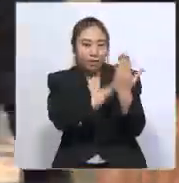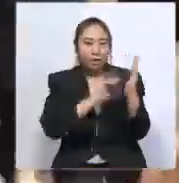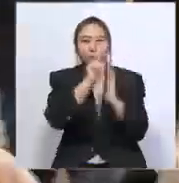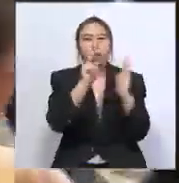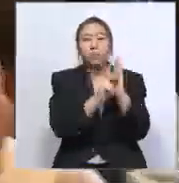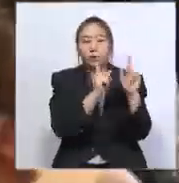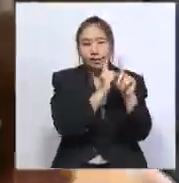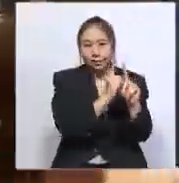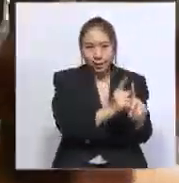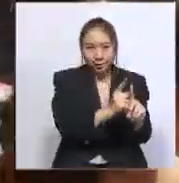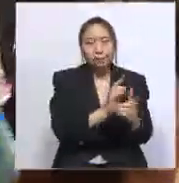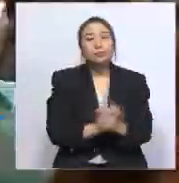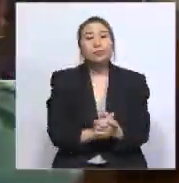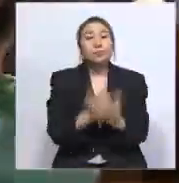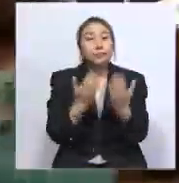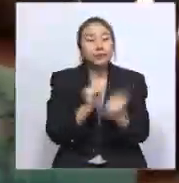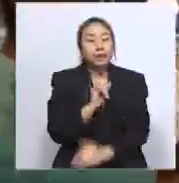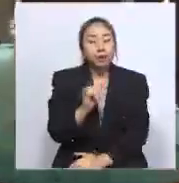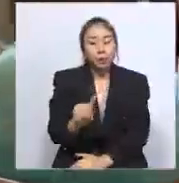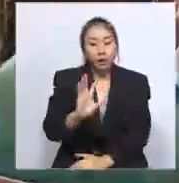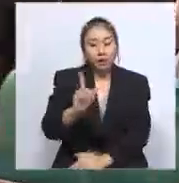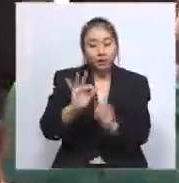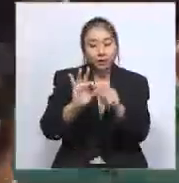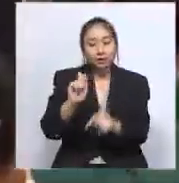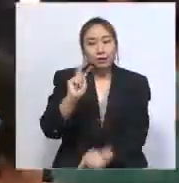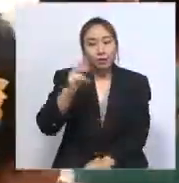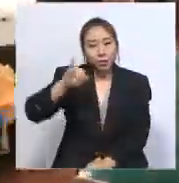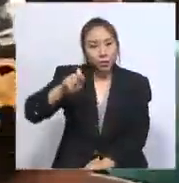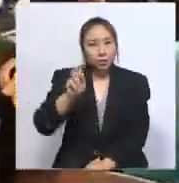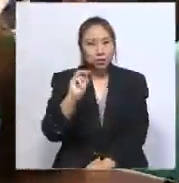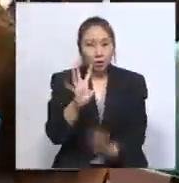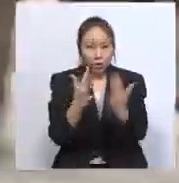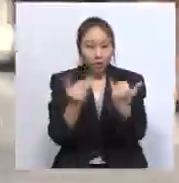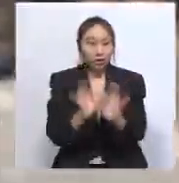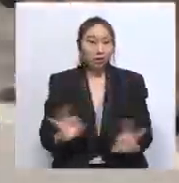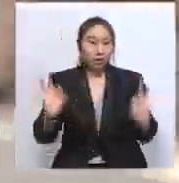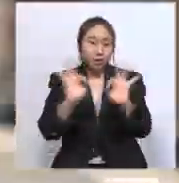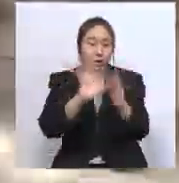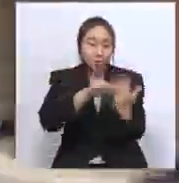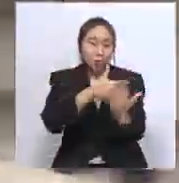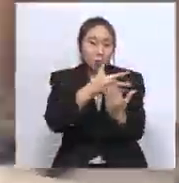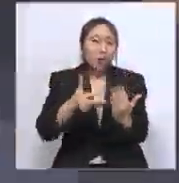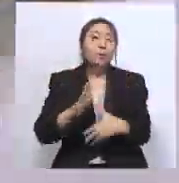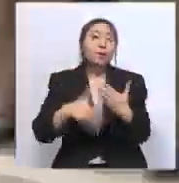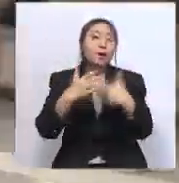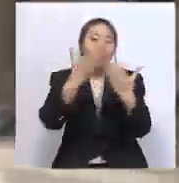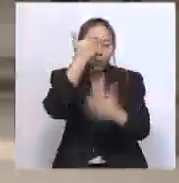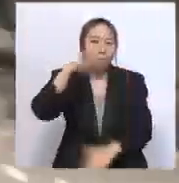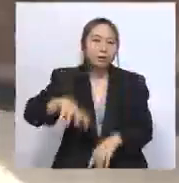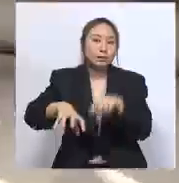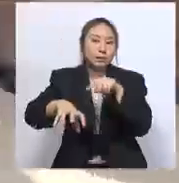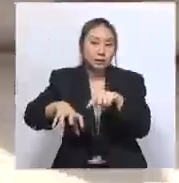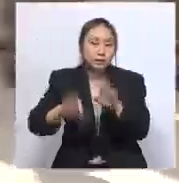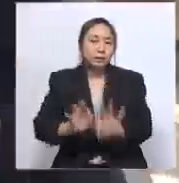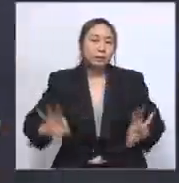มายสำหรับการลงพื้นที่ด่านช่องจอมครั้งนี้มีความสำคัญนะคะสำหรับยุทธศาสตร์การพัฒนาพื้นที่เนื่องจากที่นี่เป็นส่วนสำคั